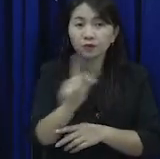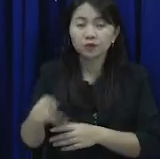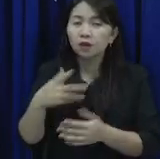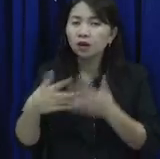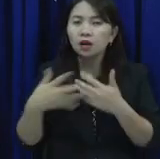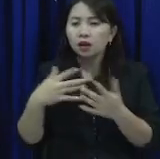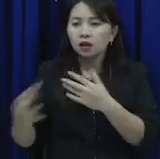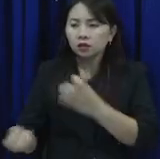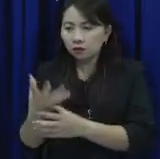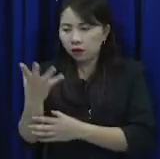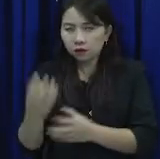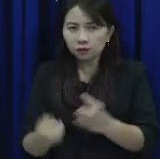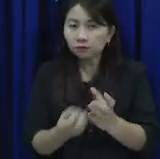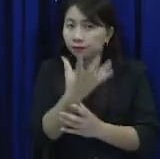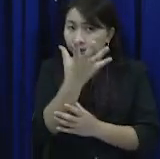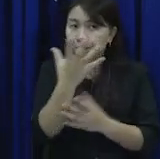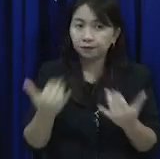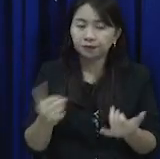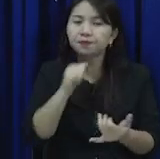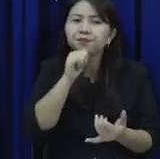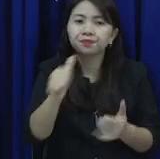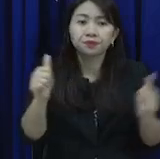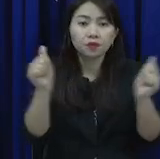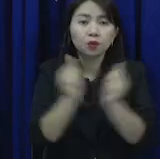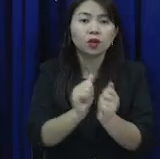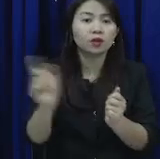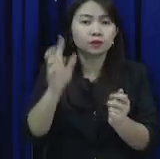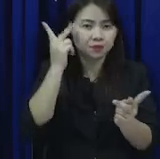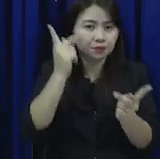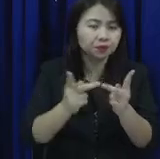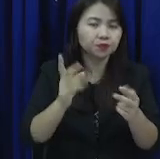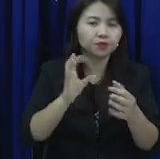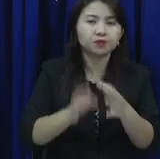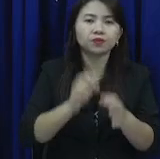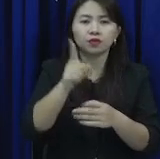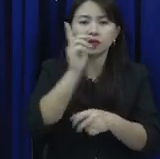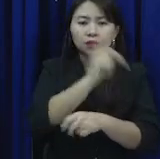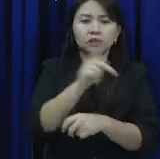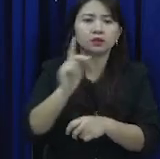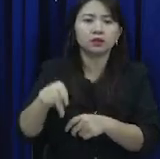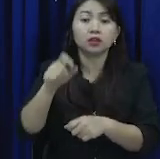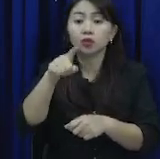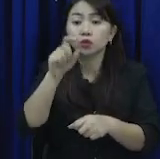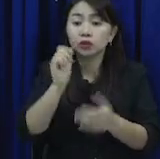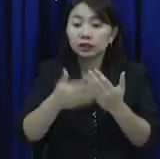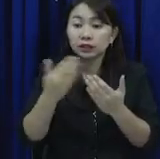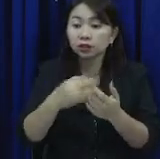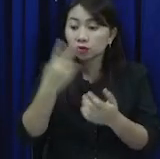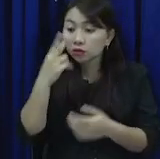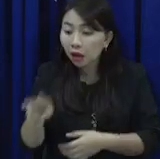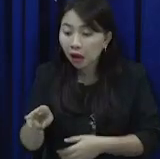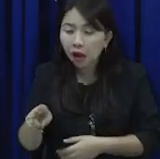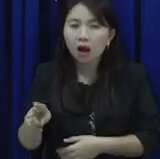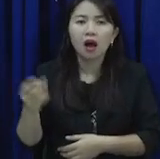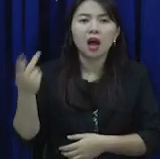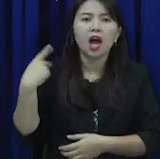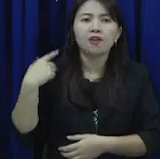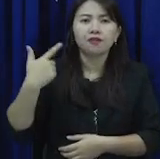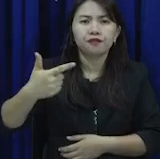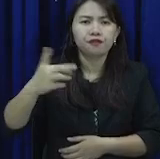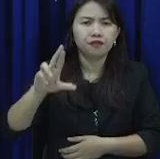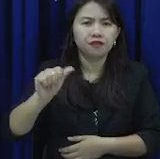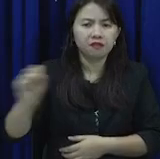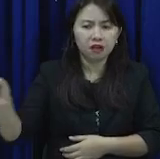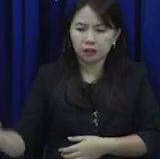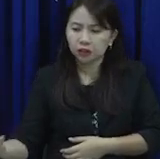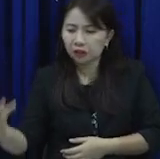tutubo diyan na hindi kasama sa purpose ng pagtatanim mo madali mong makikita Ops may damo wala yan sa purpose ng pagtatanim